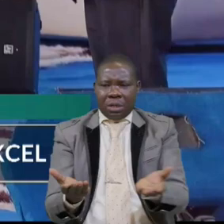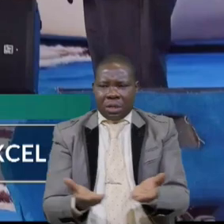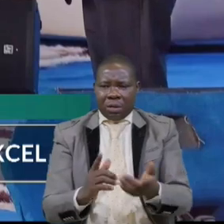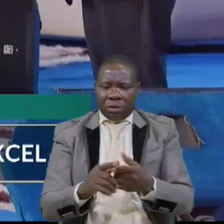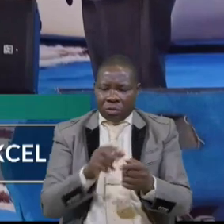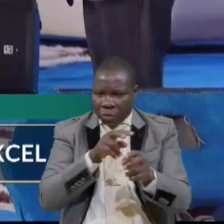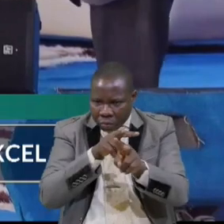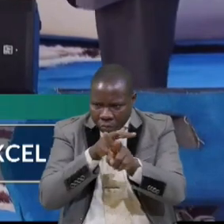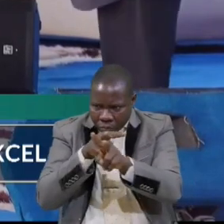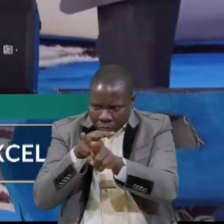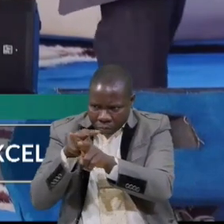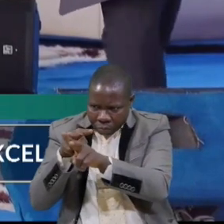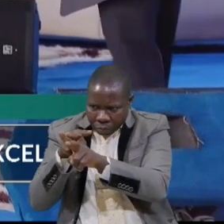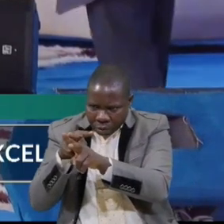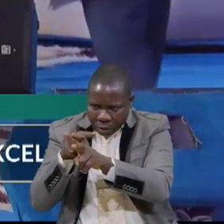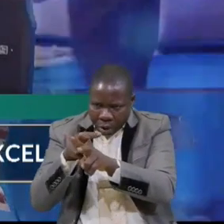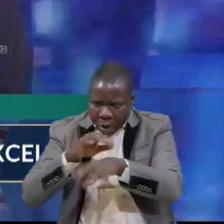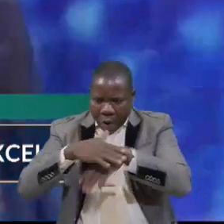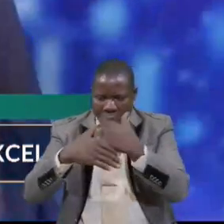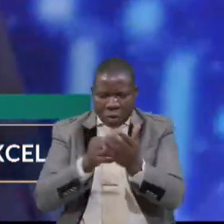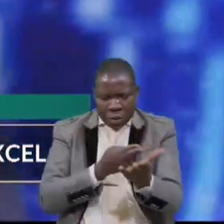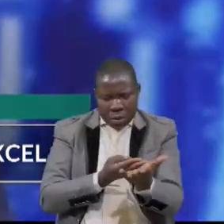observer toute justice.